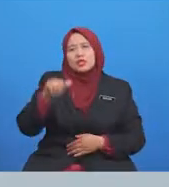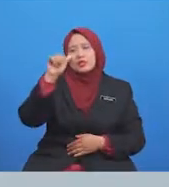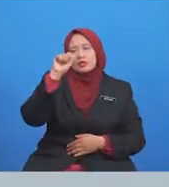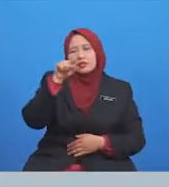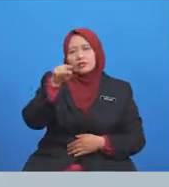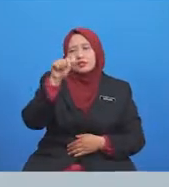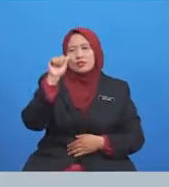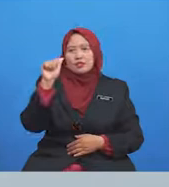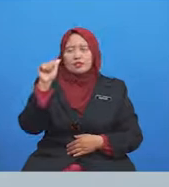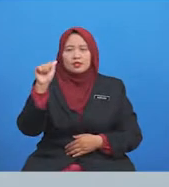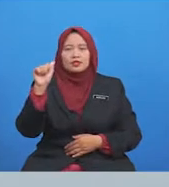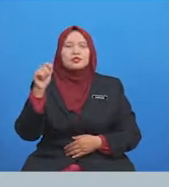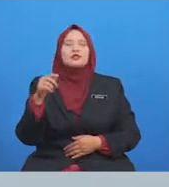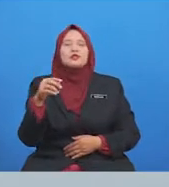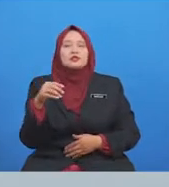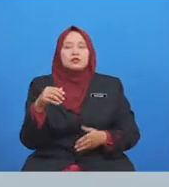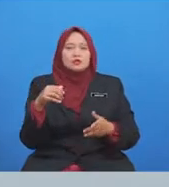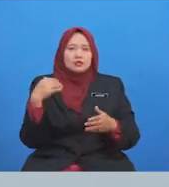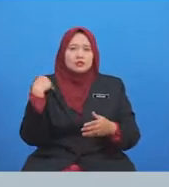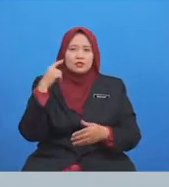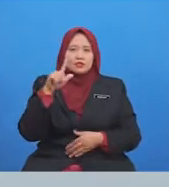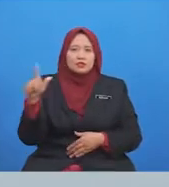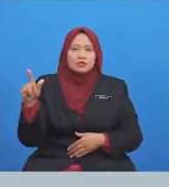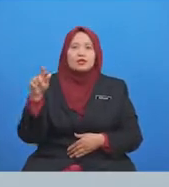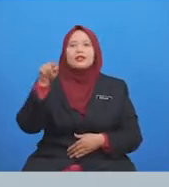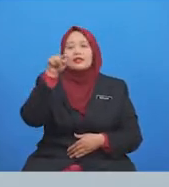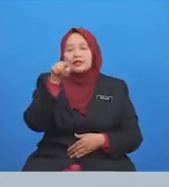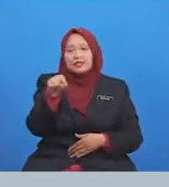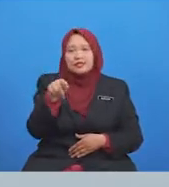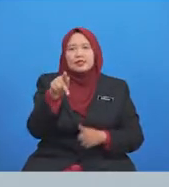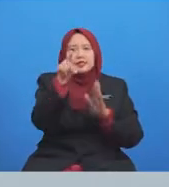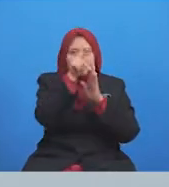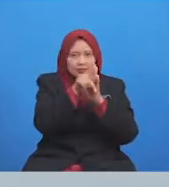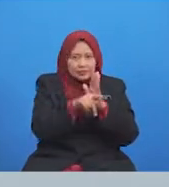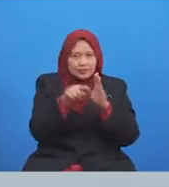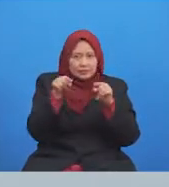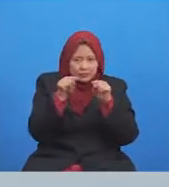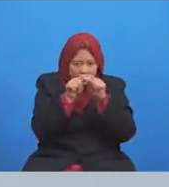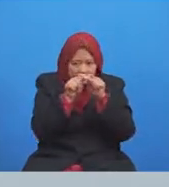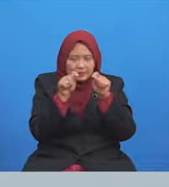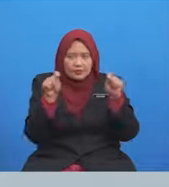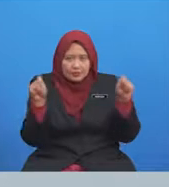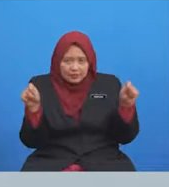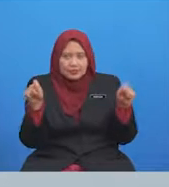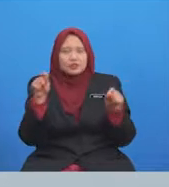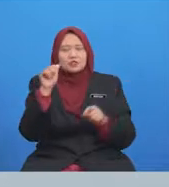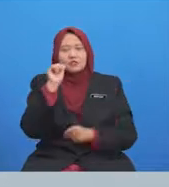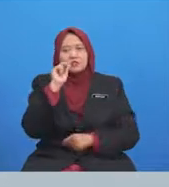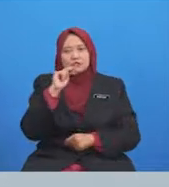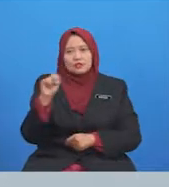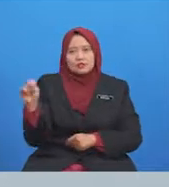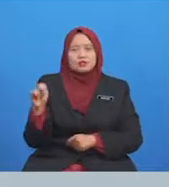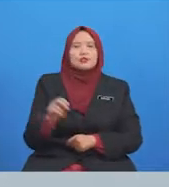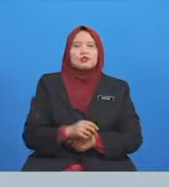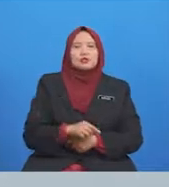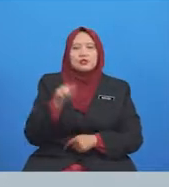titik ketangenan apabila titik A menyentuh garisan kerana PQ